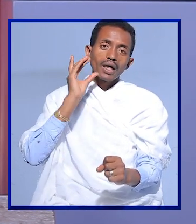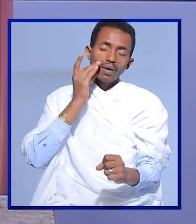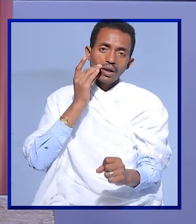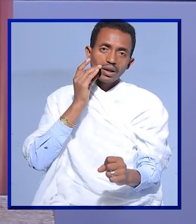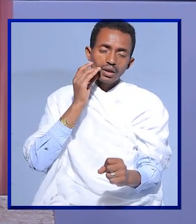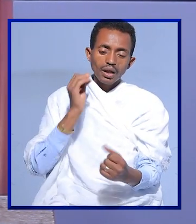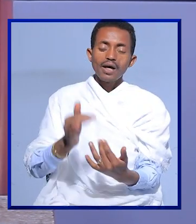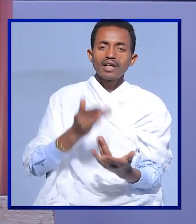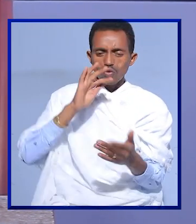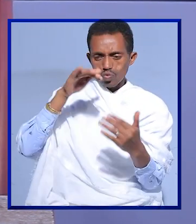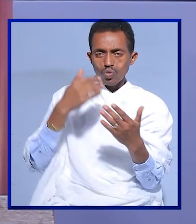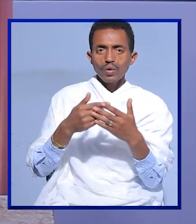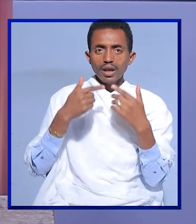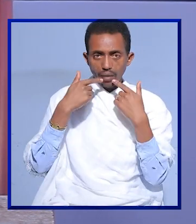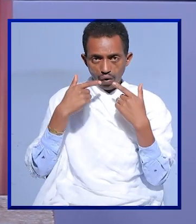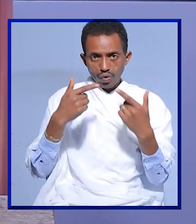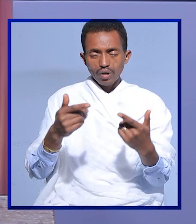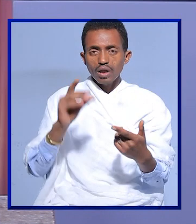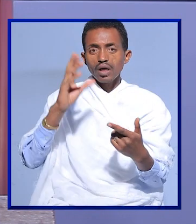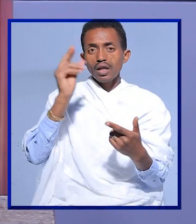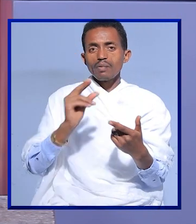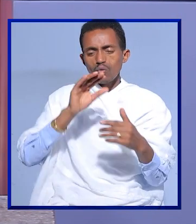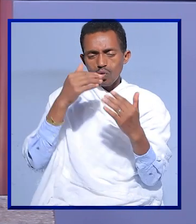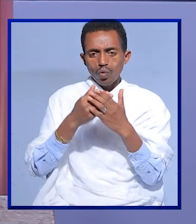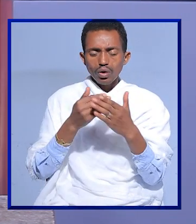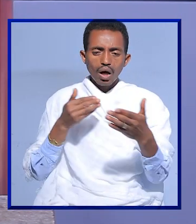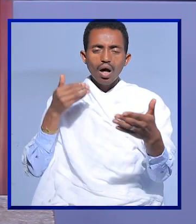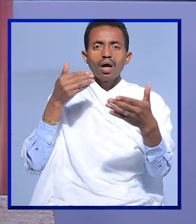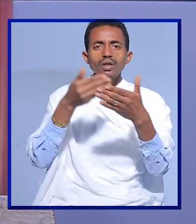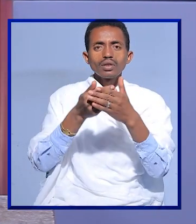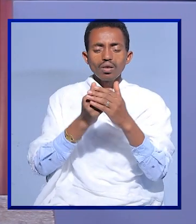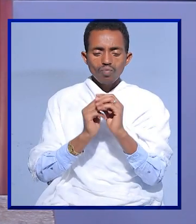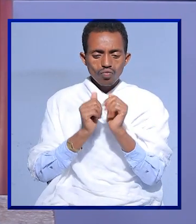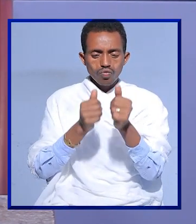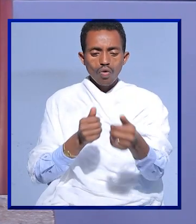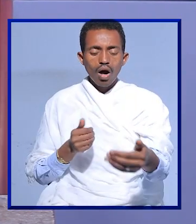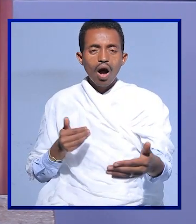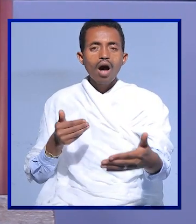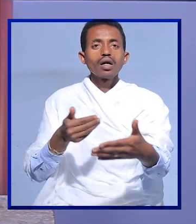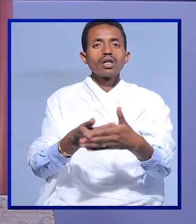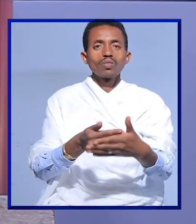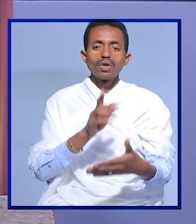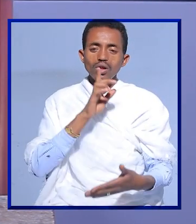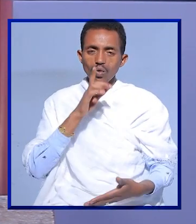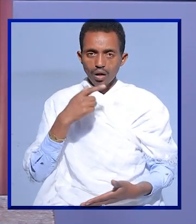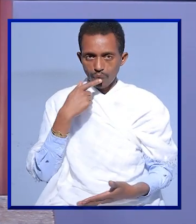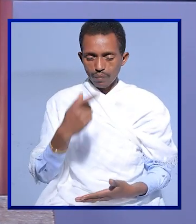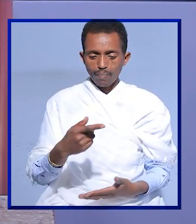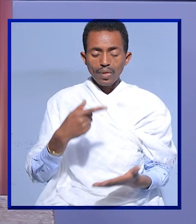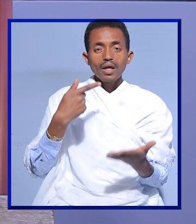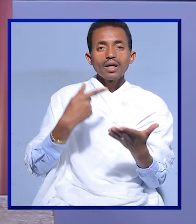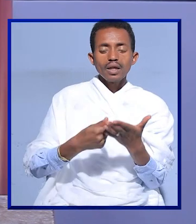መንሻ የተባለውን ሁሉ ሰጡት፣ አቀረቡለት ይላል።